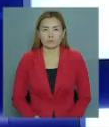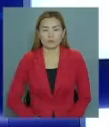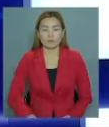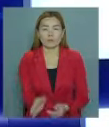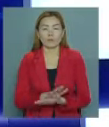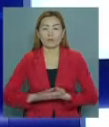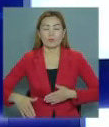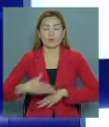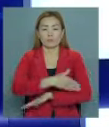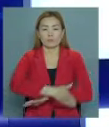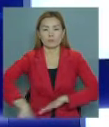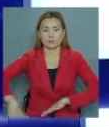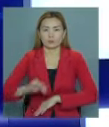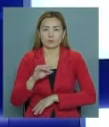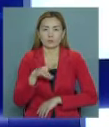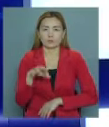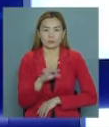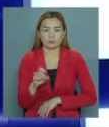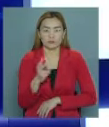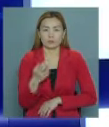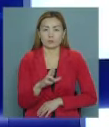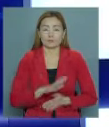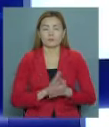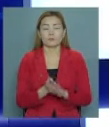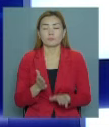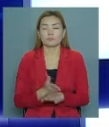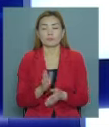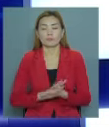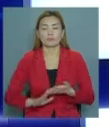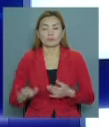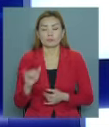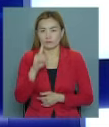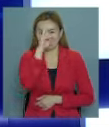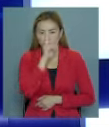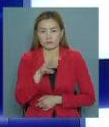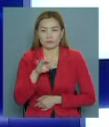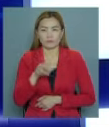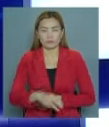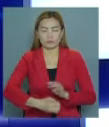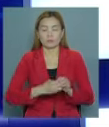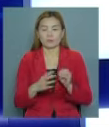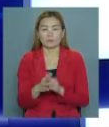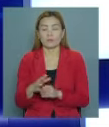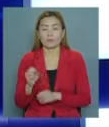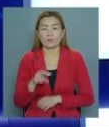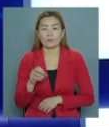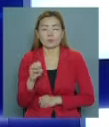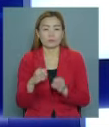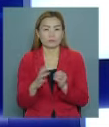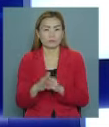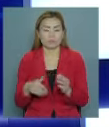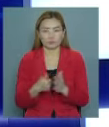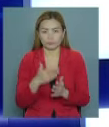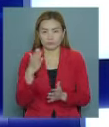Таза жағалау. Осындай атаумен Индер ауданында акция ұйымдастырылды. Санитарлық тазалық айлығы наурыздың 15-і мен сәуірдің 15-і аралығына дейін